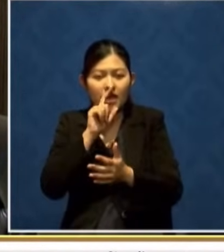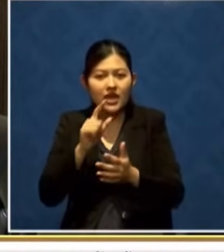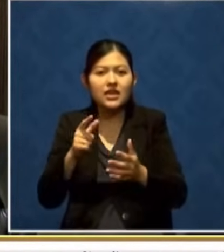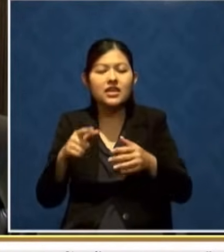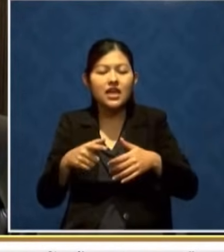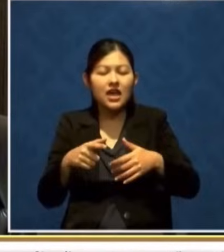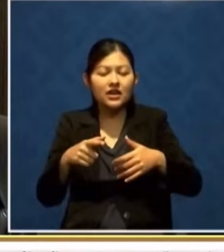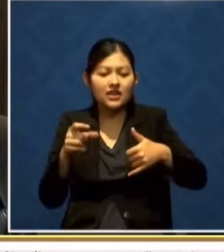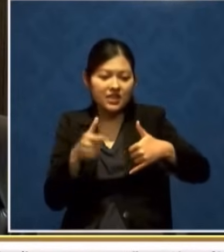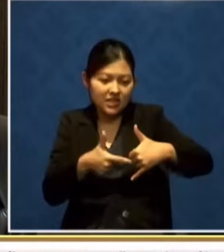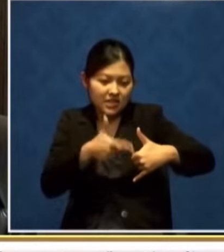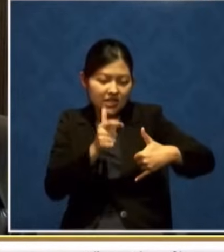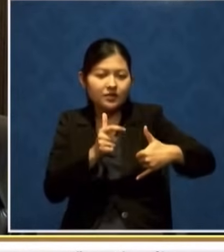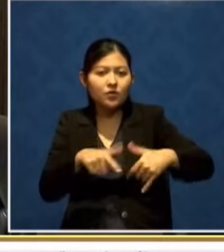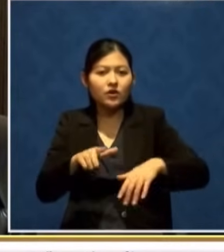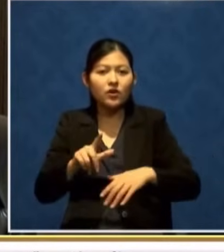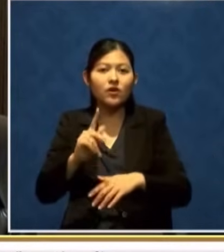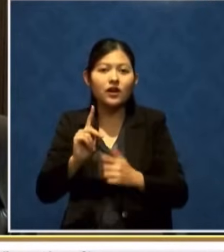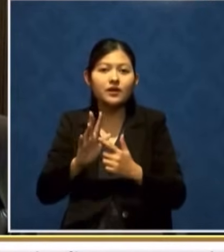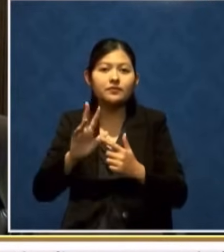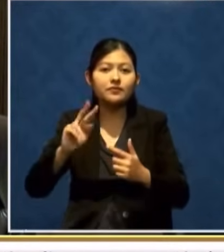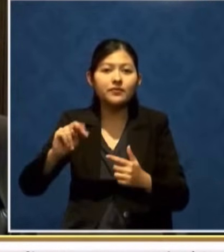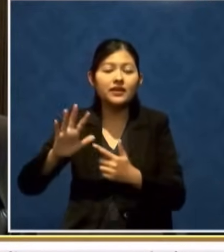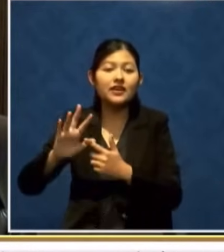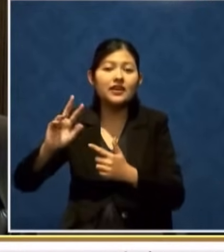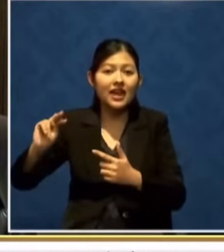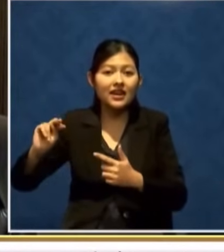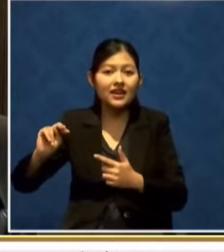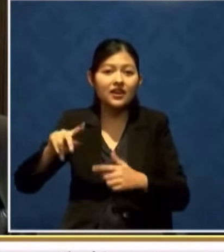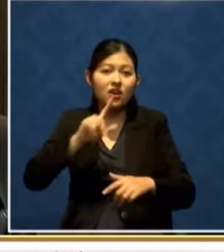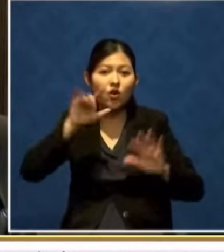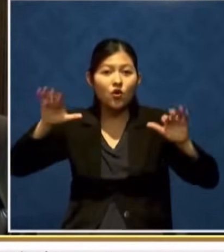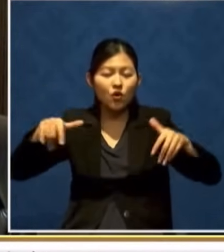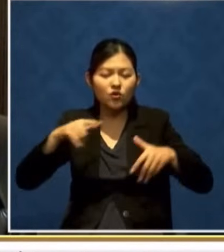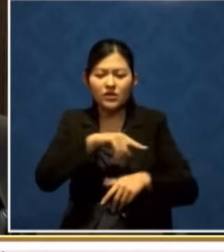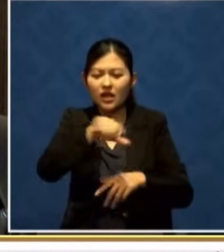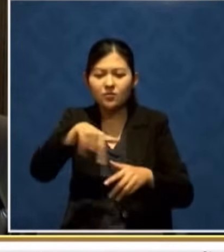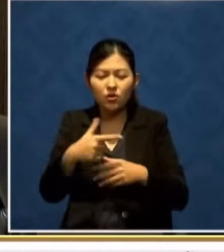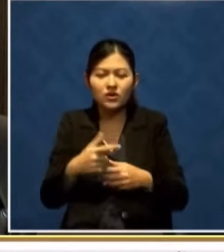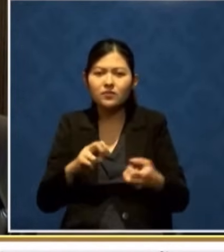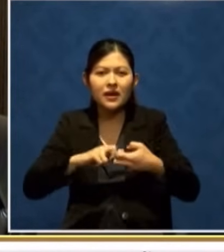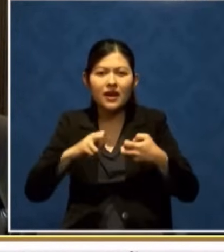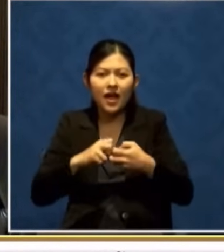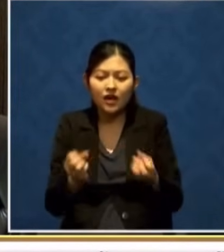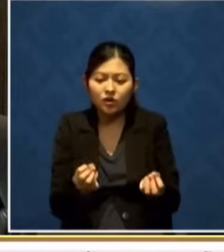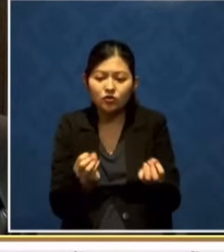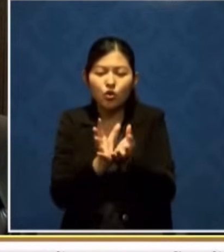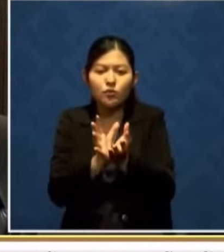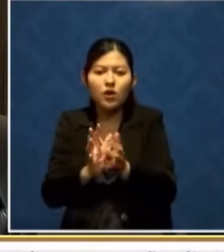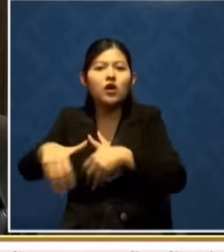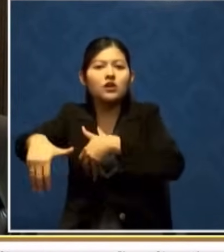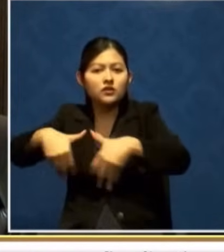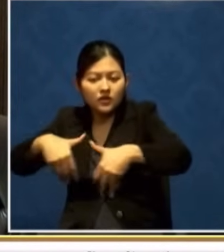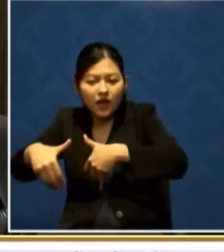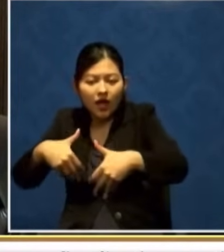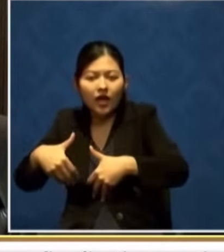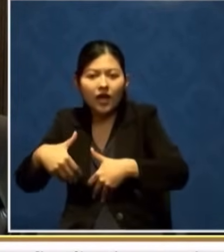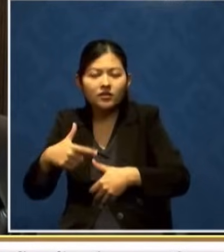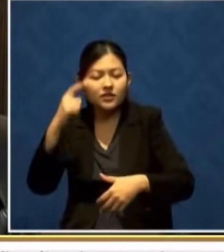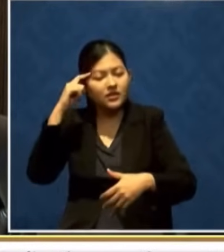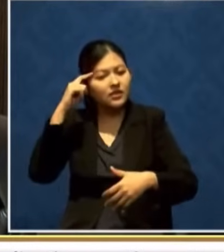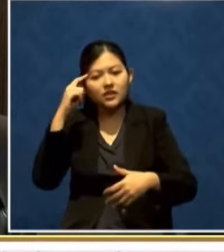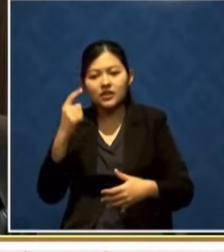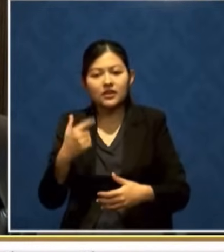ได้ซึ่งทั้ง 2ส่วนนะครับล้วนกระทบต่อความเชื่อมั่นของพี่น้องประชาชนที่มีต่อตำรวจ